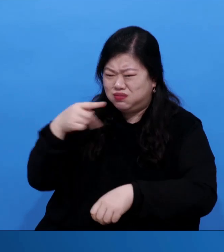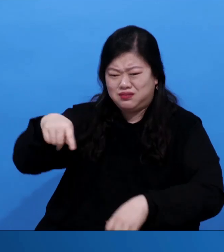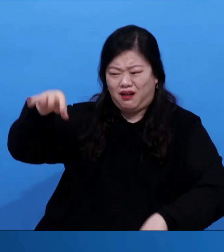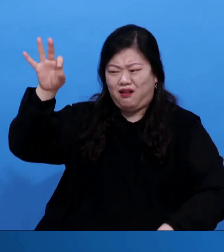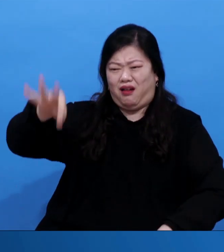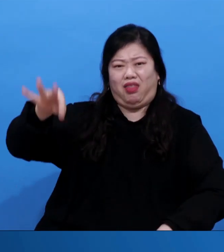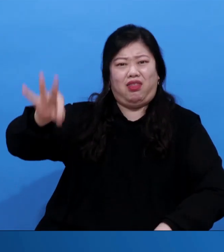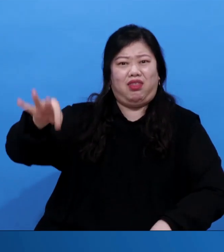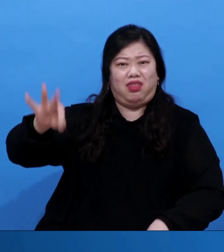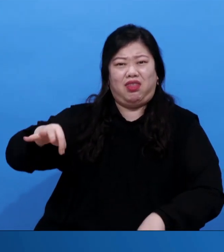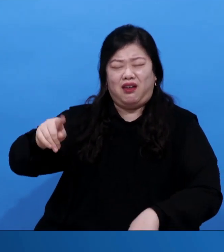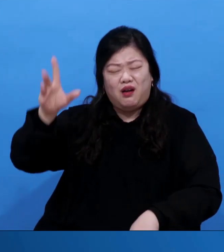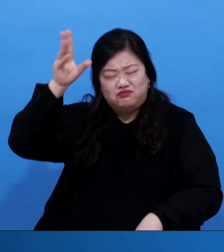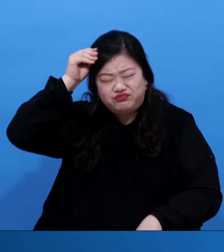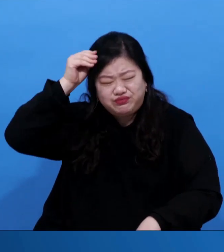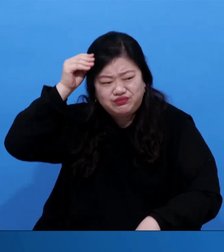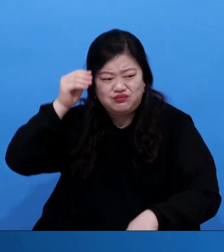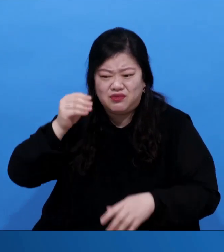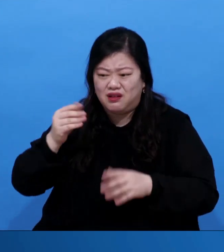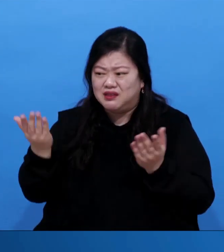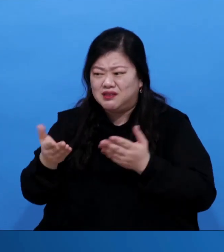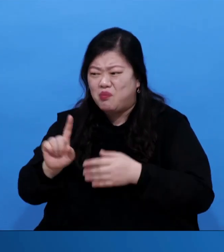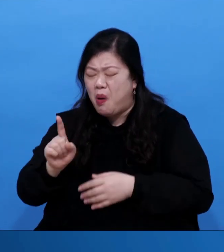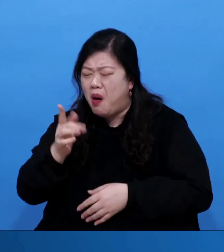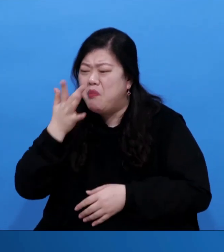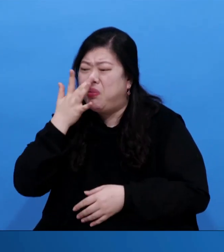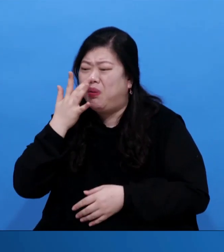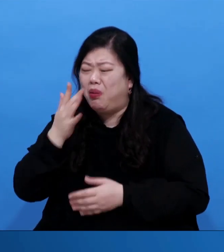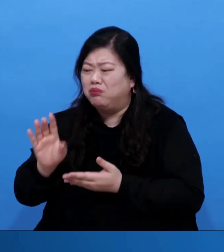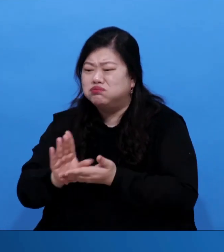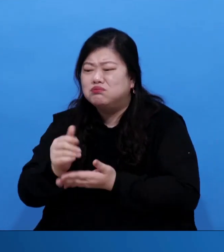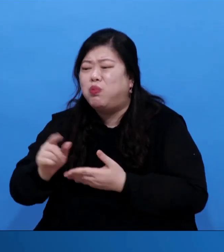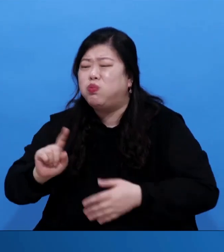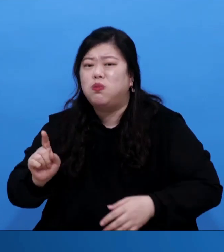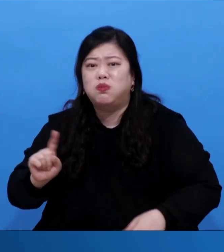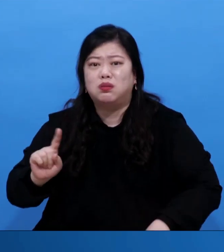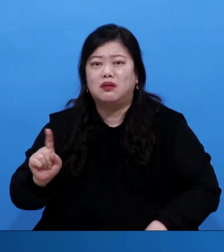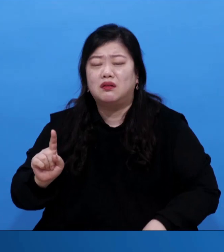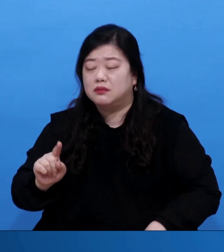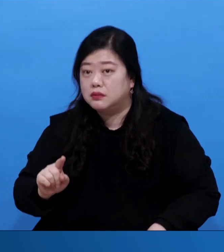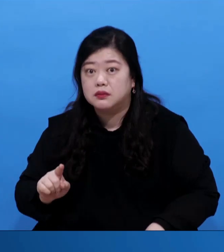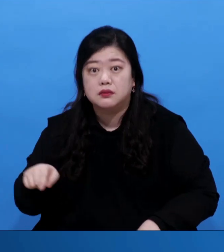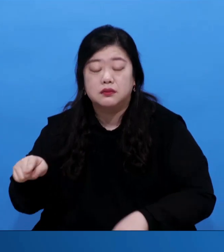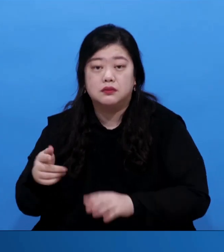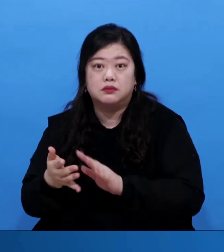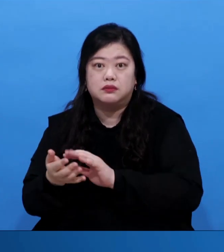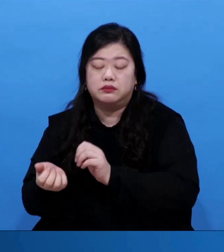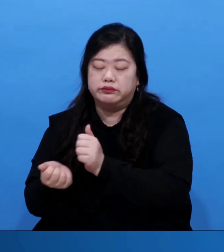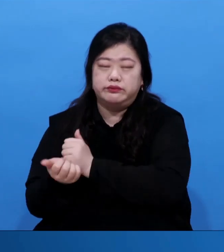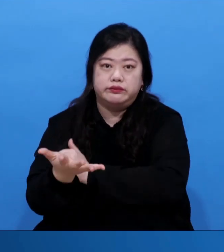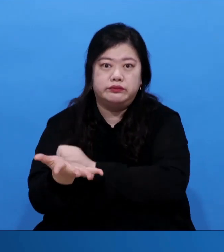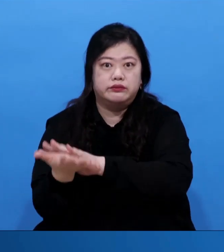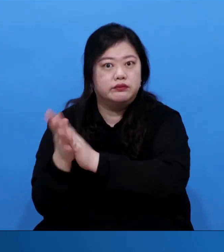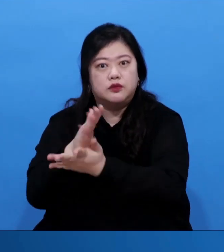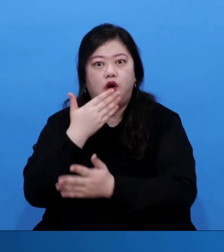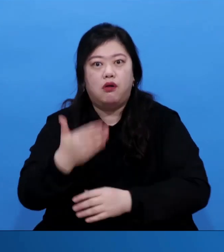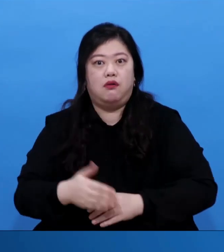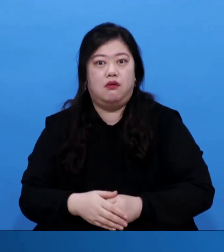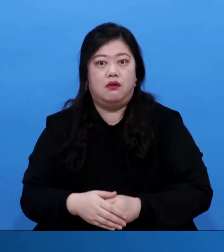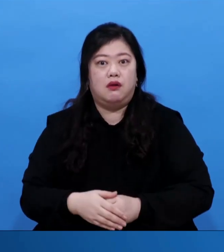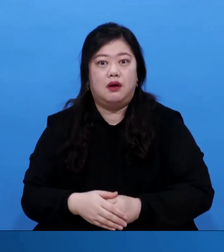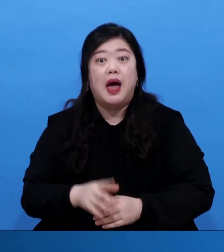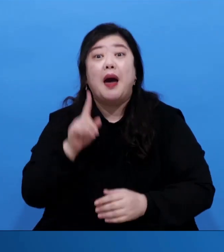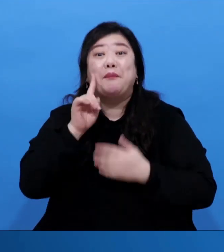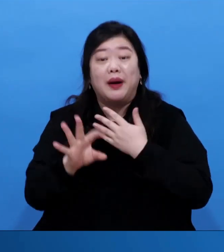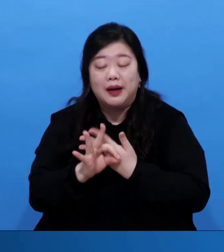those kinds of people are just gathered together." 만약에 그 마가 다락방에 굉장한 인물들이 모였다고 하면.